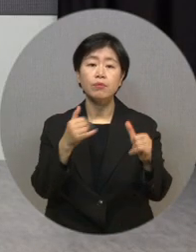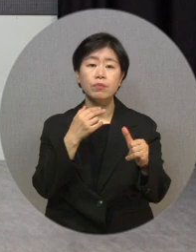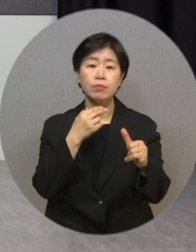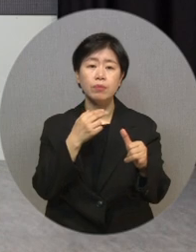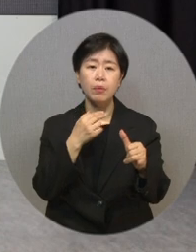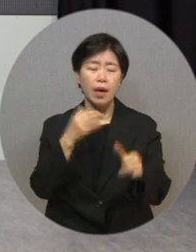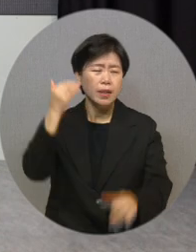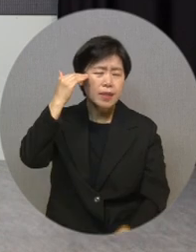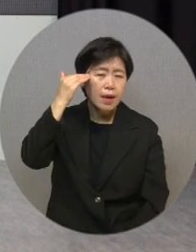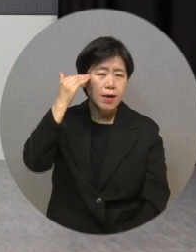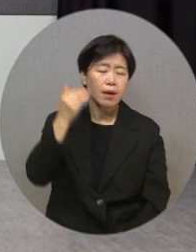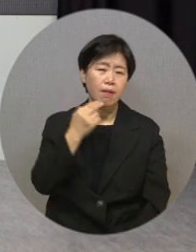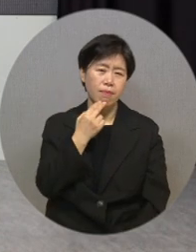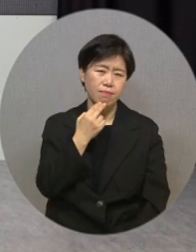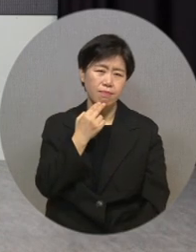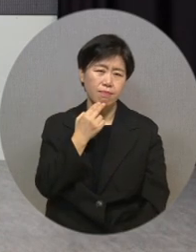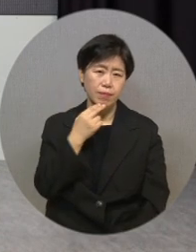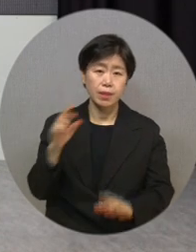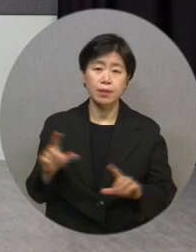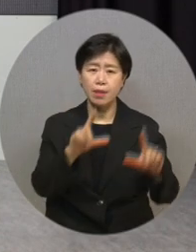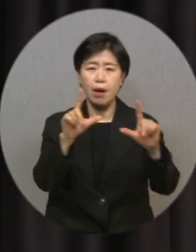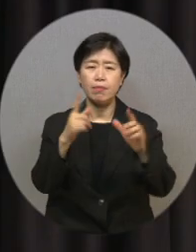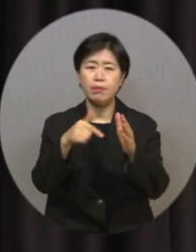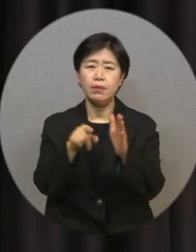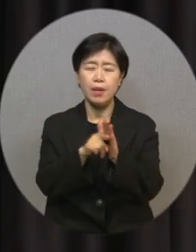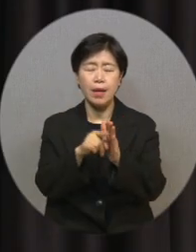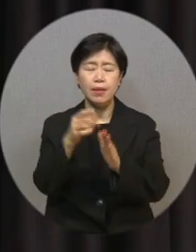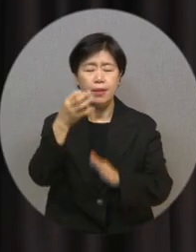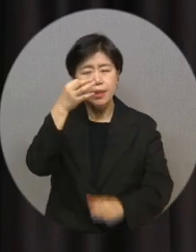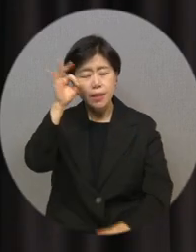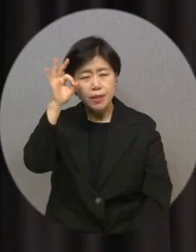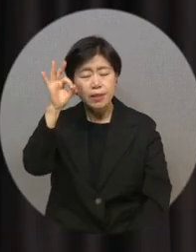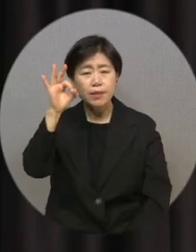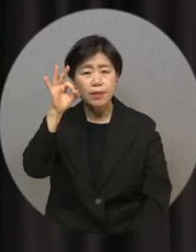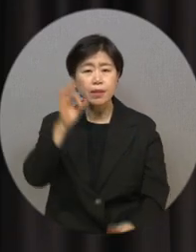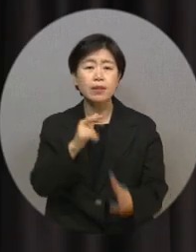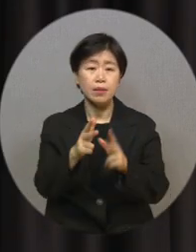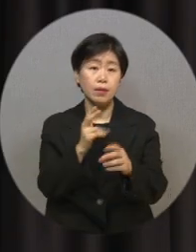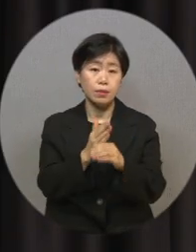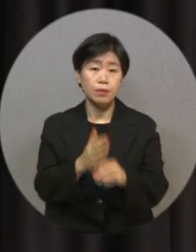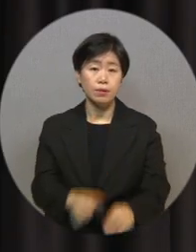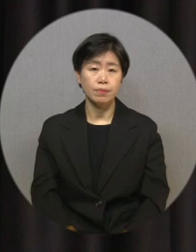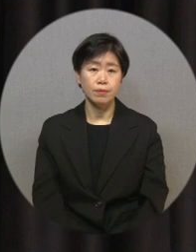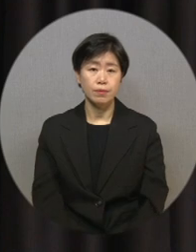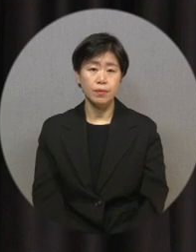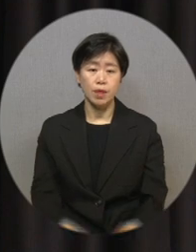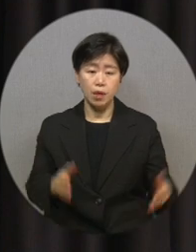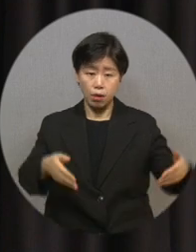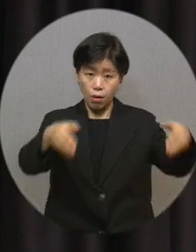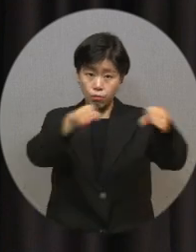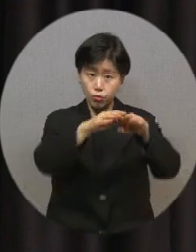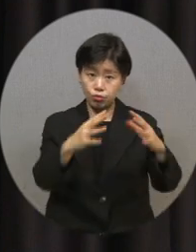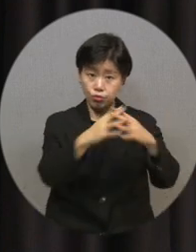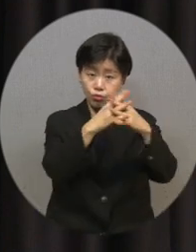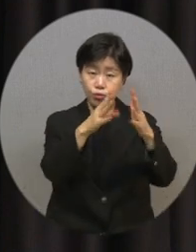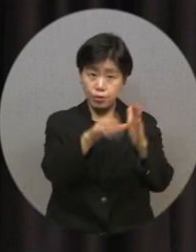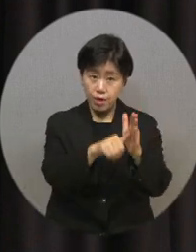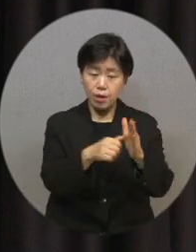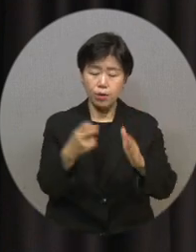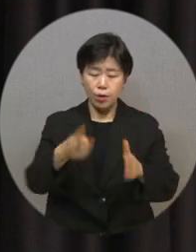하고 있습니다 베리어 프리라고 하는데요 그거는 건축물 뿐만이 아니라 도로 그다음에 뭐